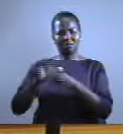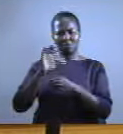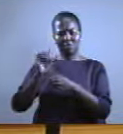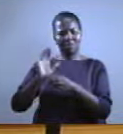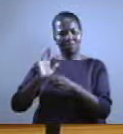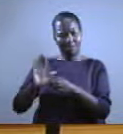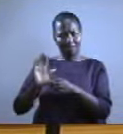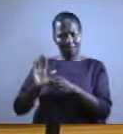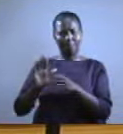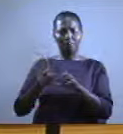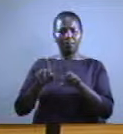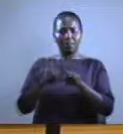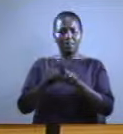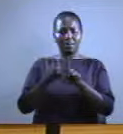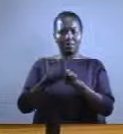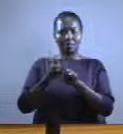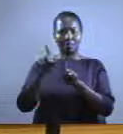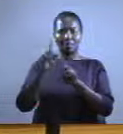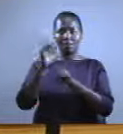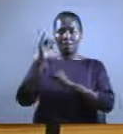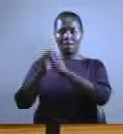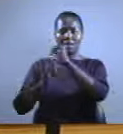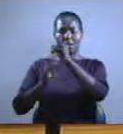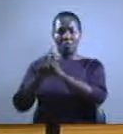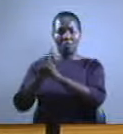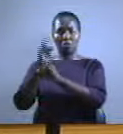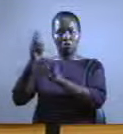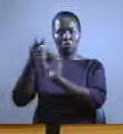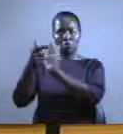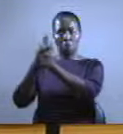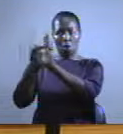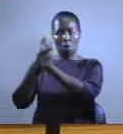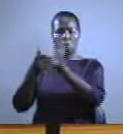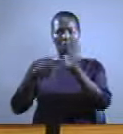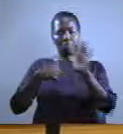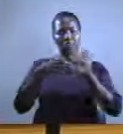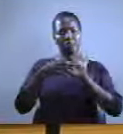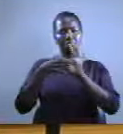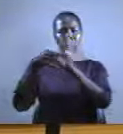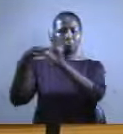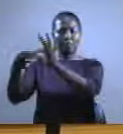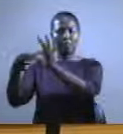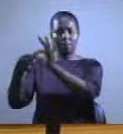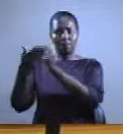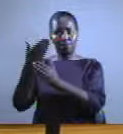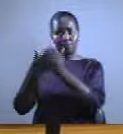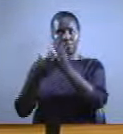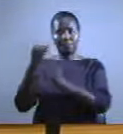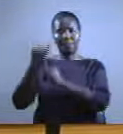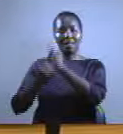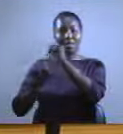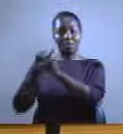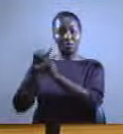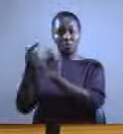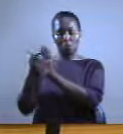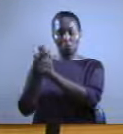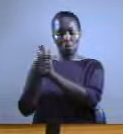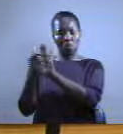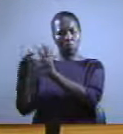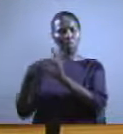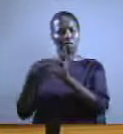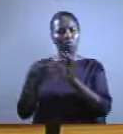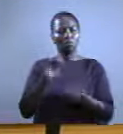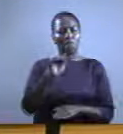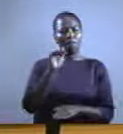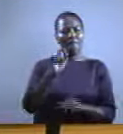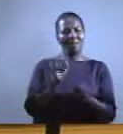internasionale regulatoriese praktyke ten opsigte van die regulering van die bank- en versekeringswese. Die wet op mediese